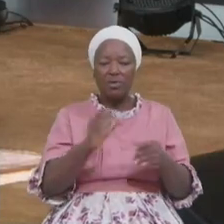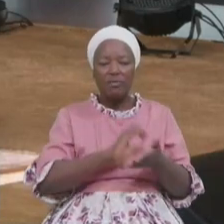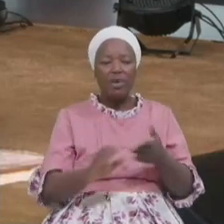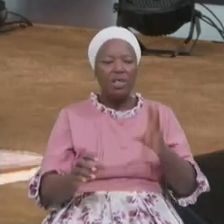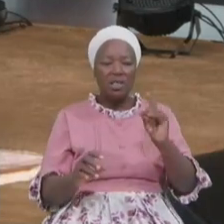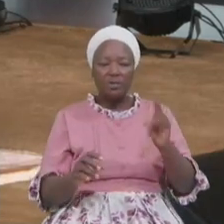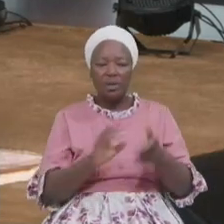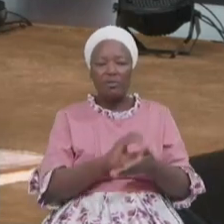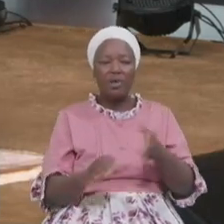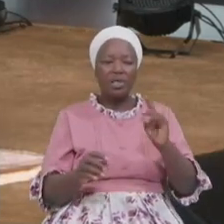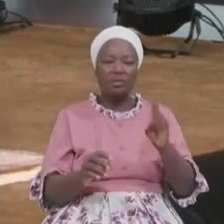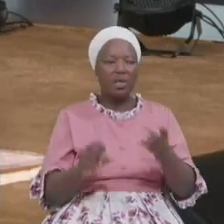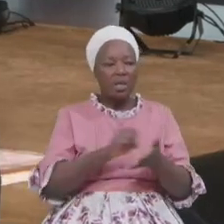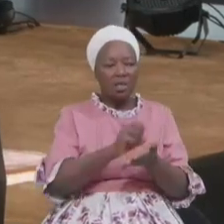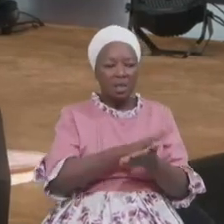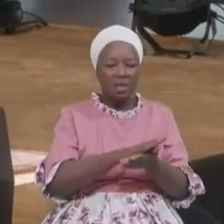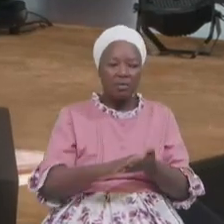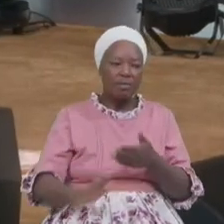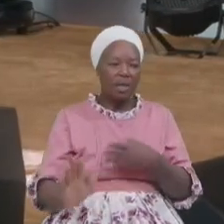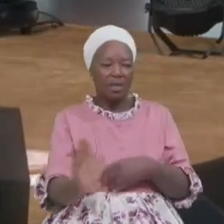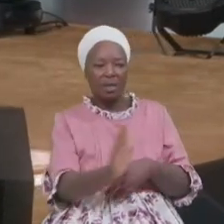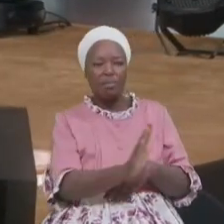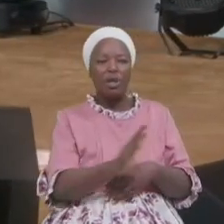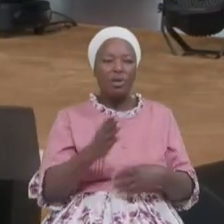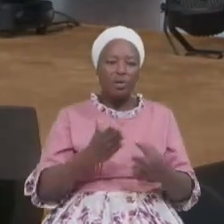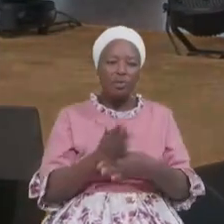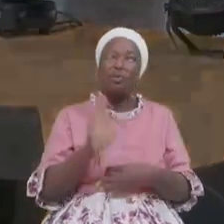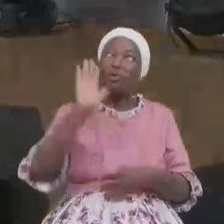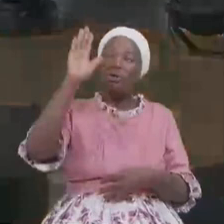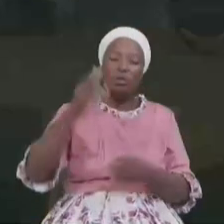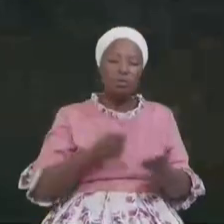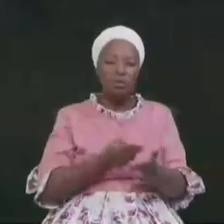17. Sanctifie-les par ta vérité. Ta